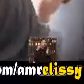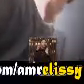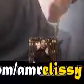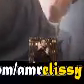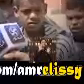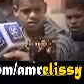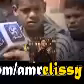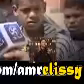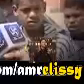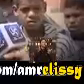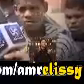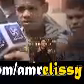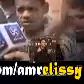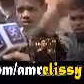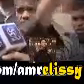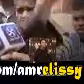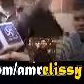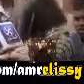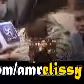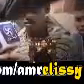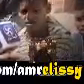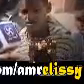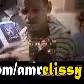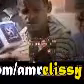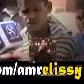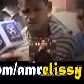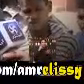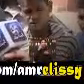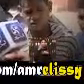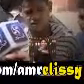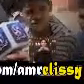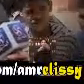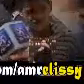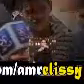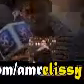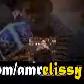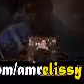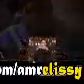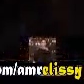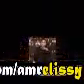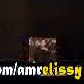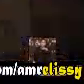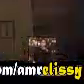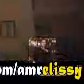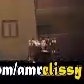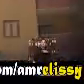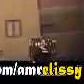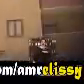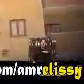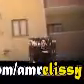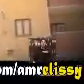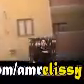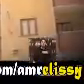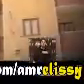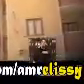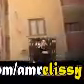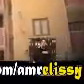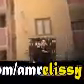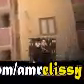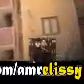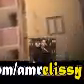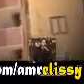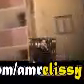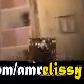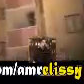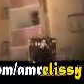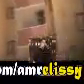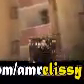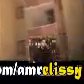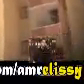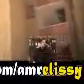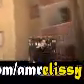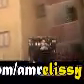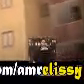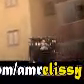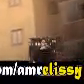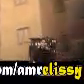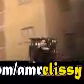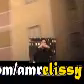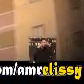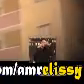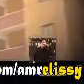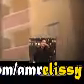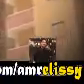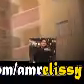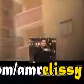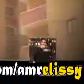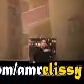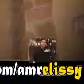نروحوا فين؟ بنوا لنا نظام السبع عماير ايه مهجوره، لمت البلطجيه والصيع مع احترامي في الالفاظ يعني،